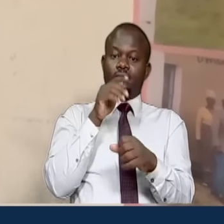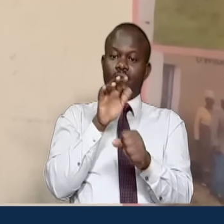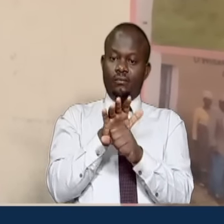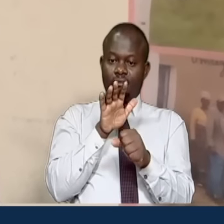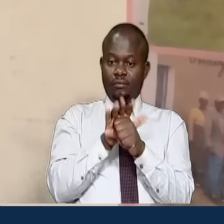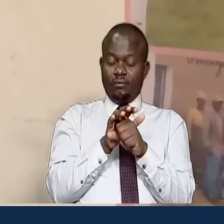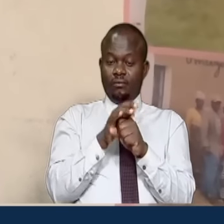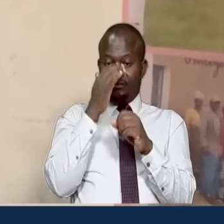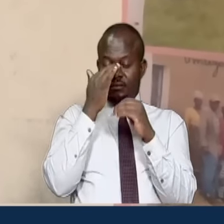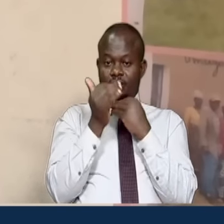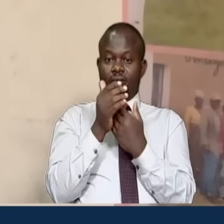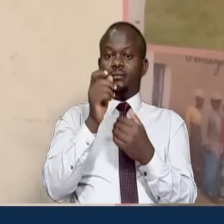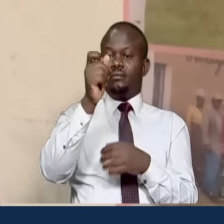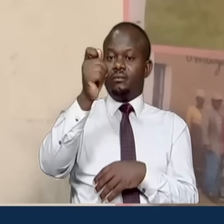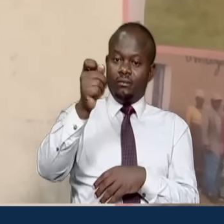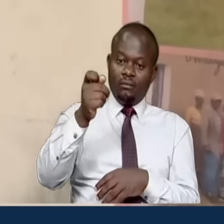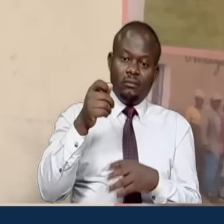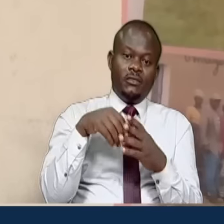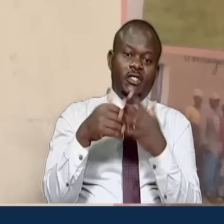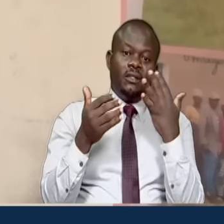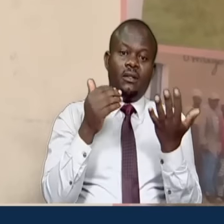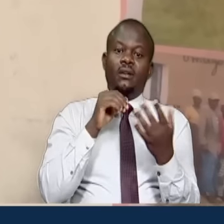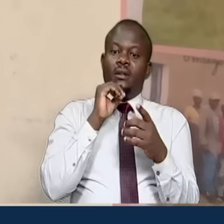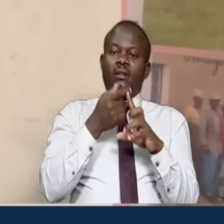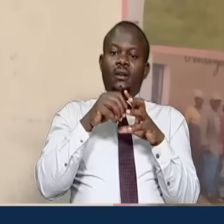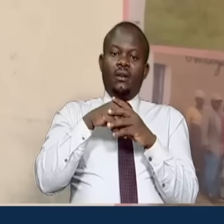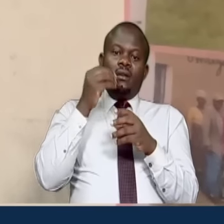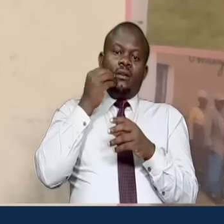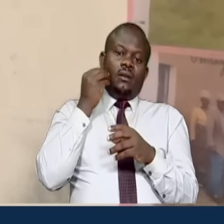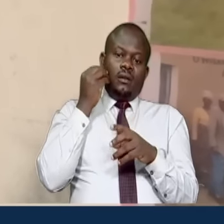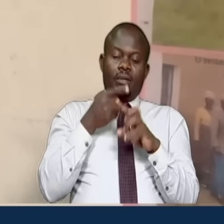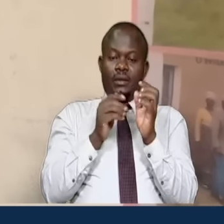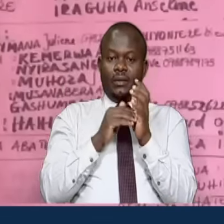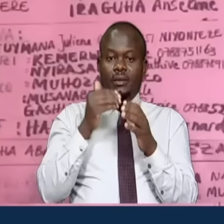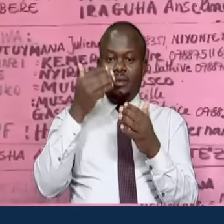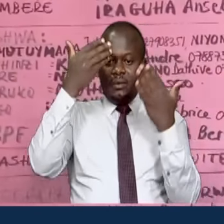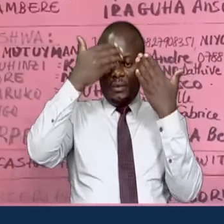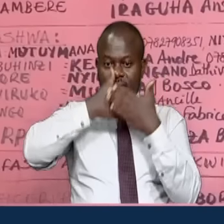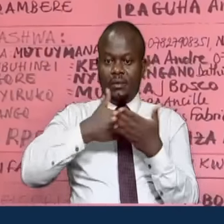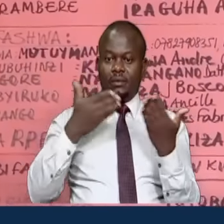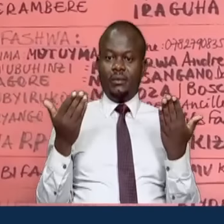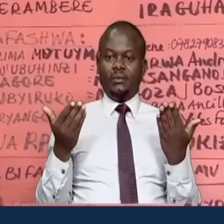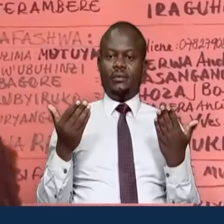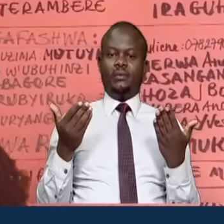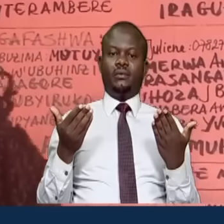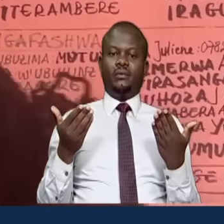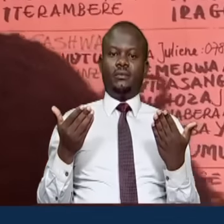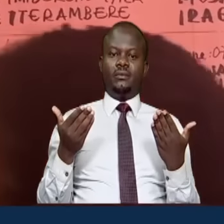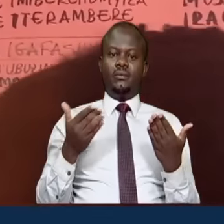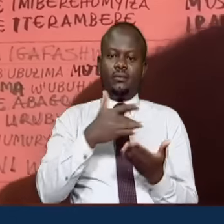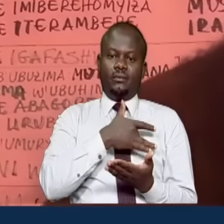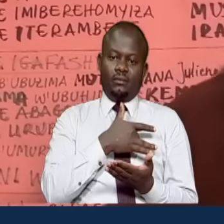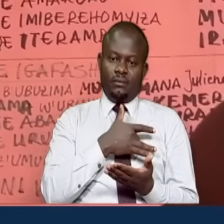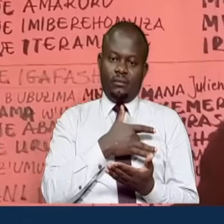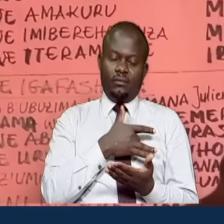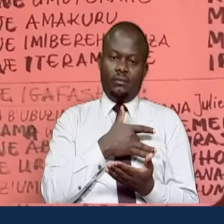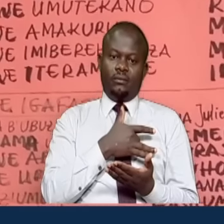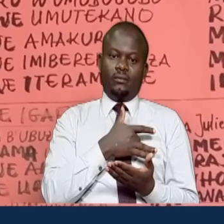mu gitondo turamukomangira, wenda atarava no mu rugo ugasanga nimugoroba. Byakoze ku mutima wa